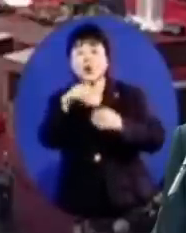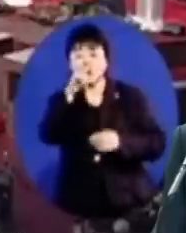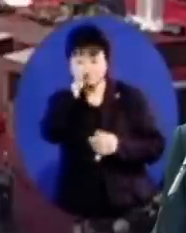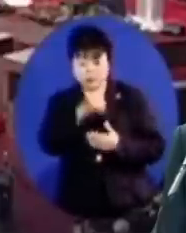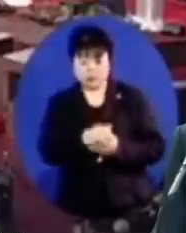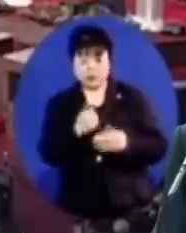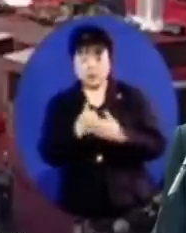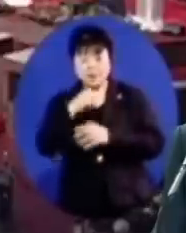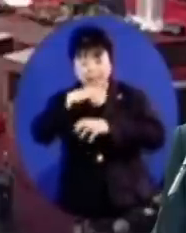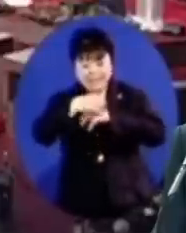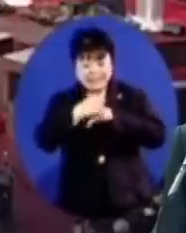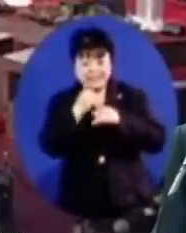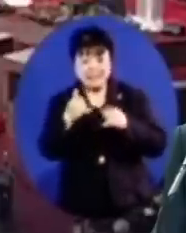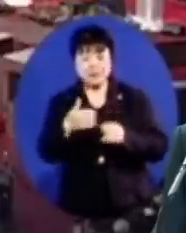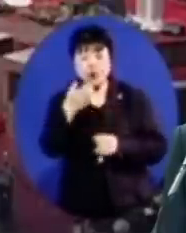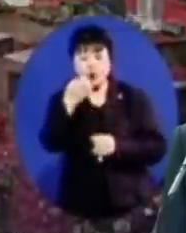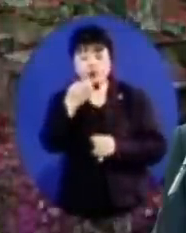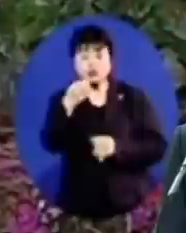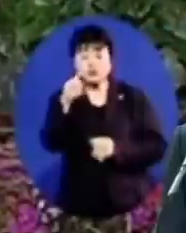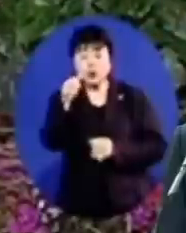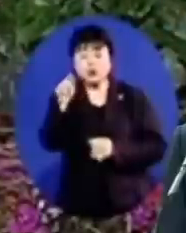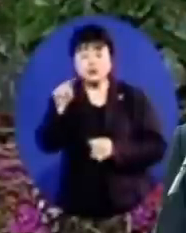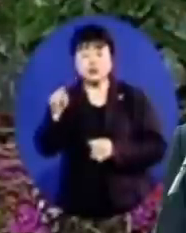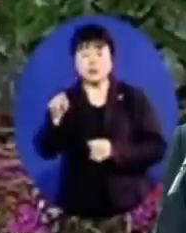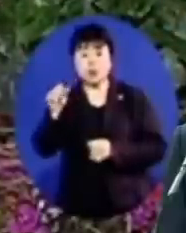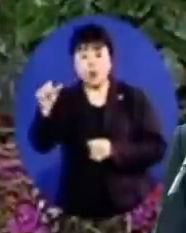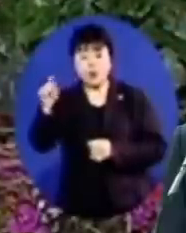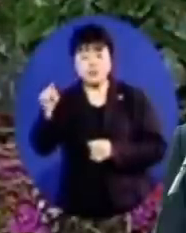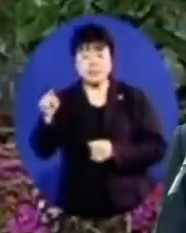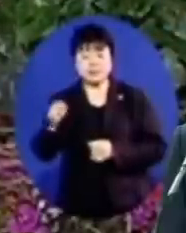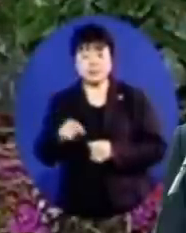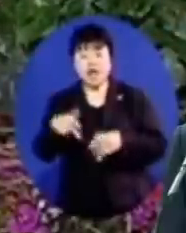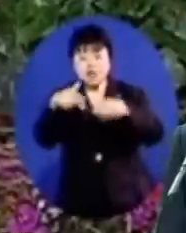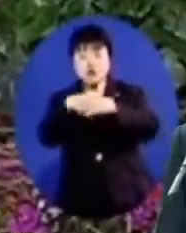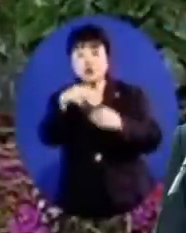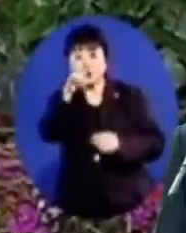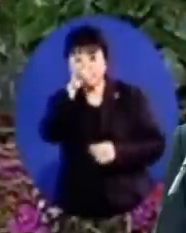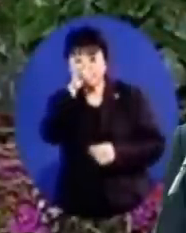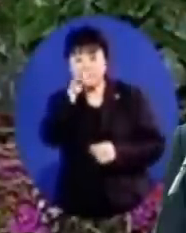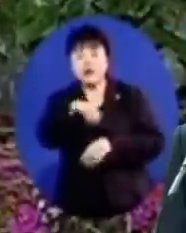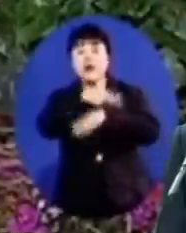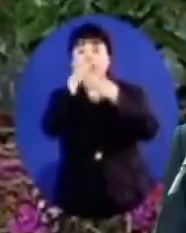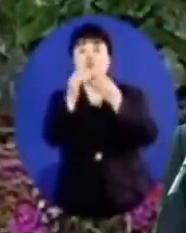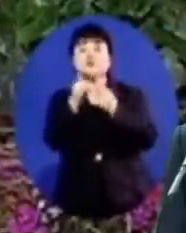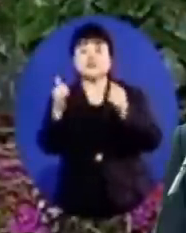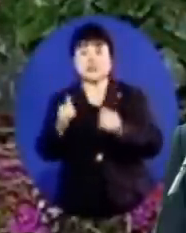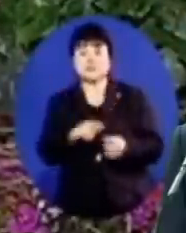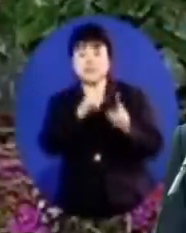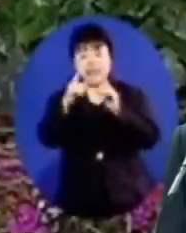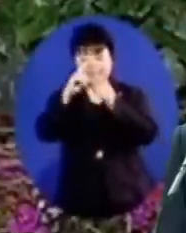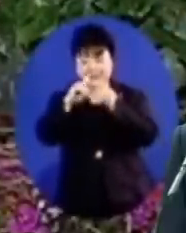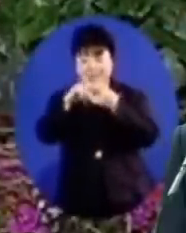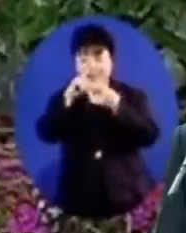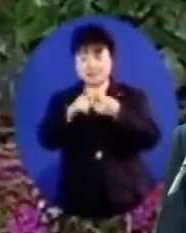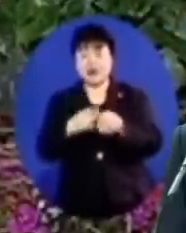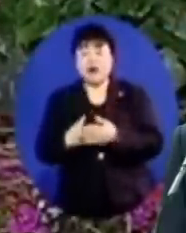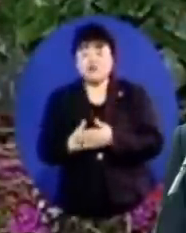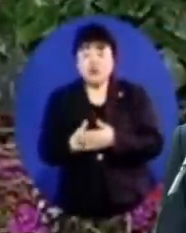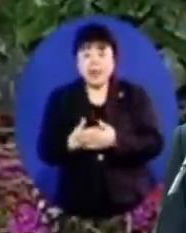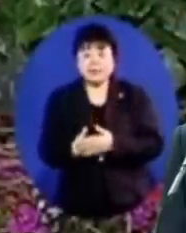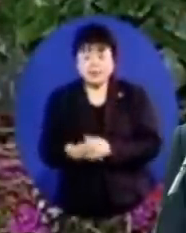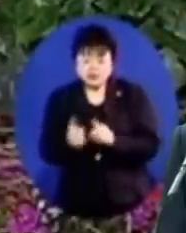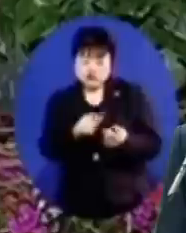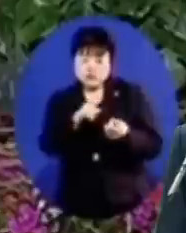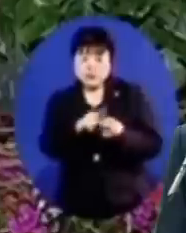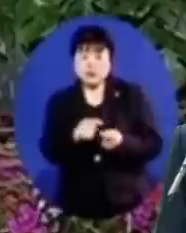그러나 세계 인구의 95.5%가 종교를 가지고 있다는 사실은 모든 사람은 삶에 대한 불안감과 죽음에